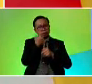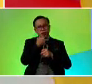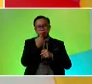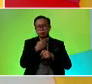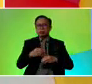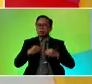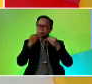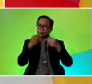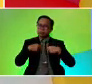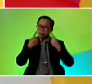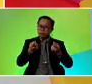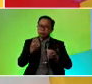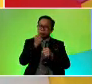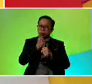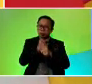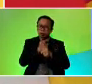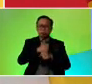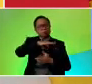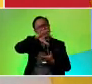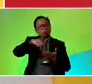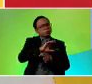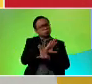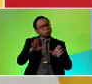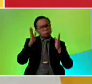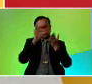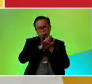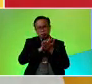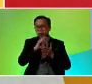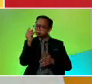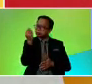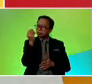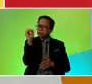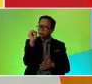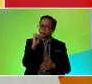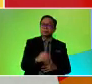gara-gara Adik sampai kata semut kayak pergi sekolah Oke untuk